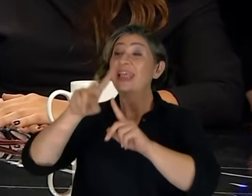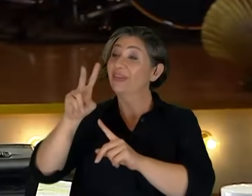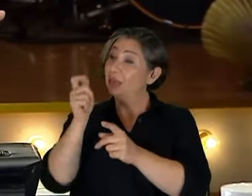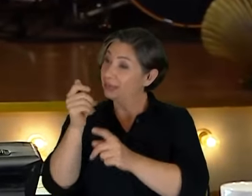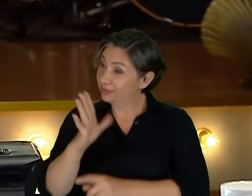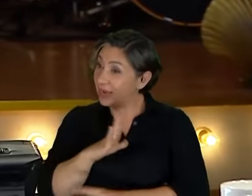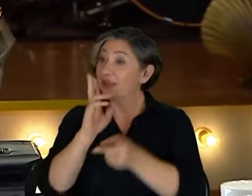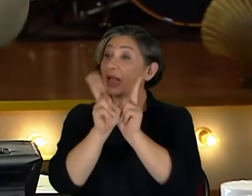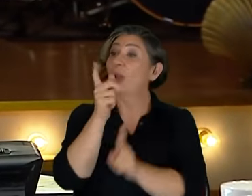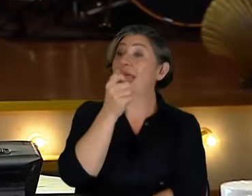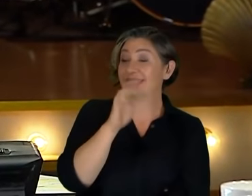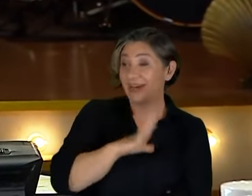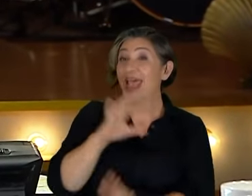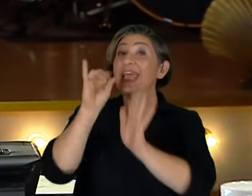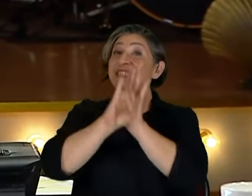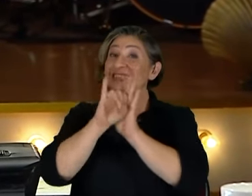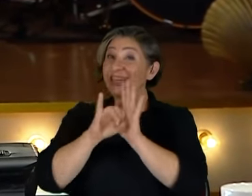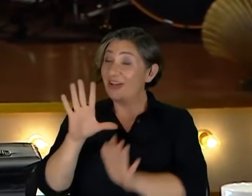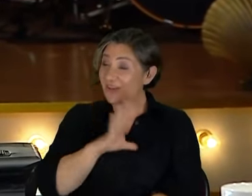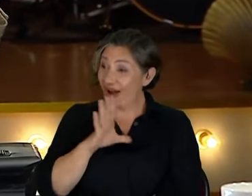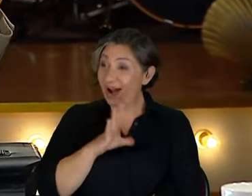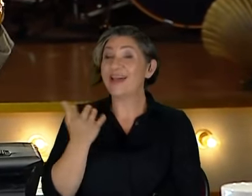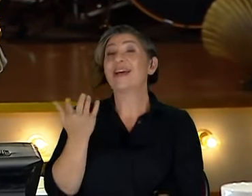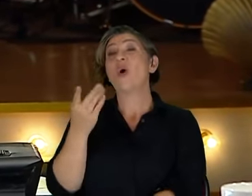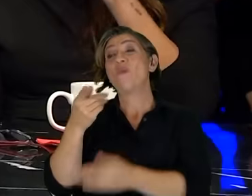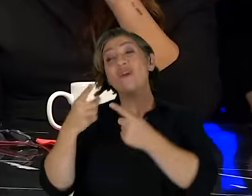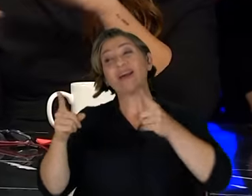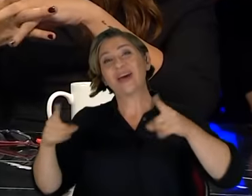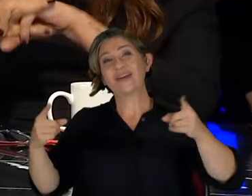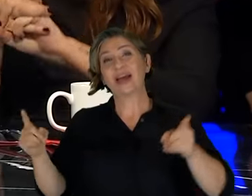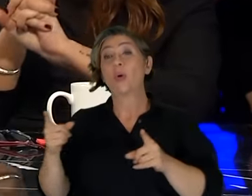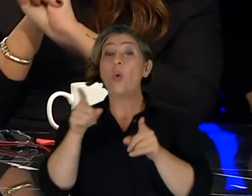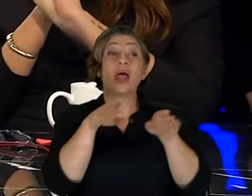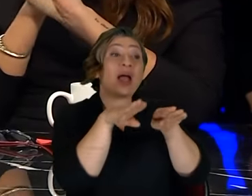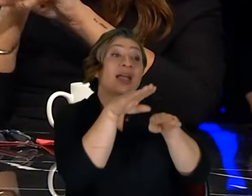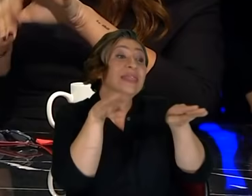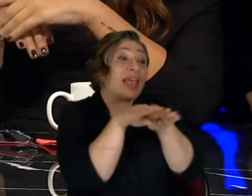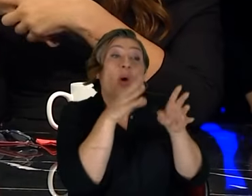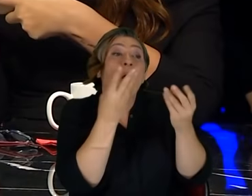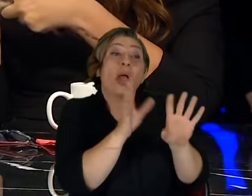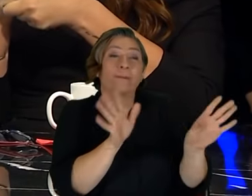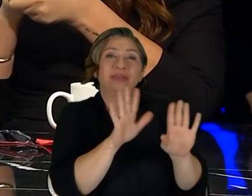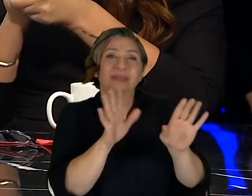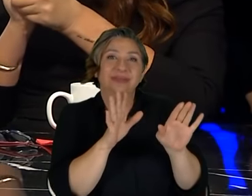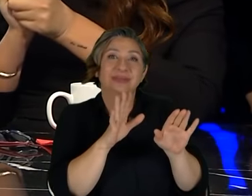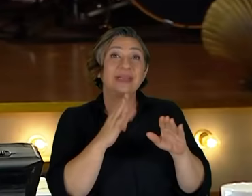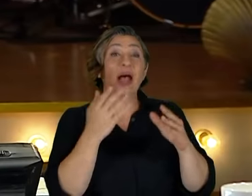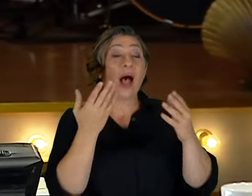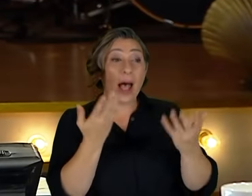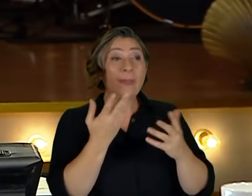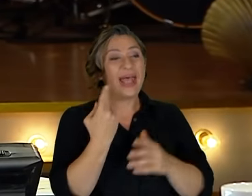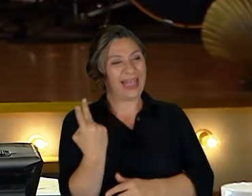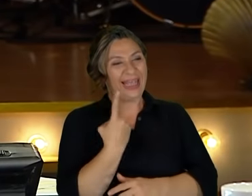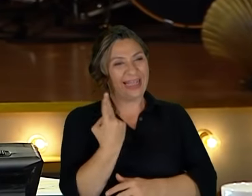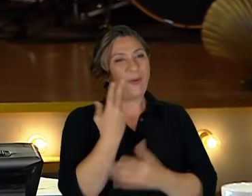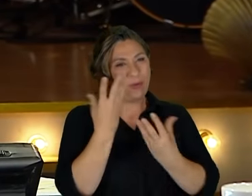lirası tabii, var. Tabii tabii tabii. Instagram influencer lirası var. Onlarla kıyas kabul etmez tabii. Ha? Evet. Değil. Kıyas kabul etmez ama yani yine iki